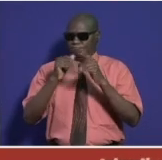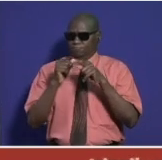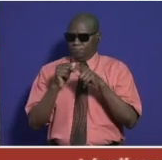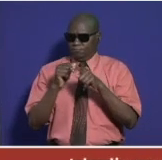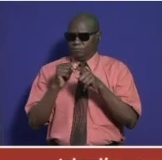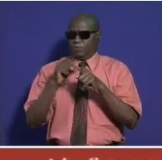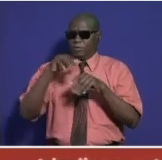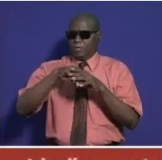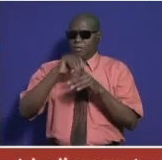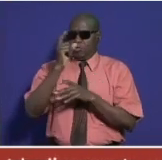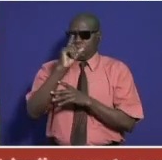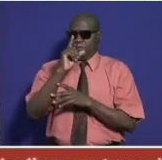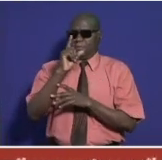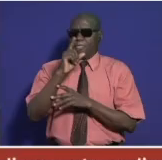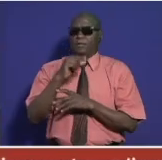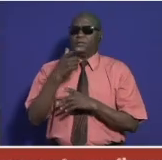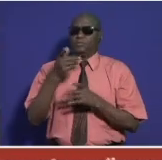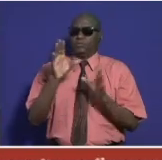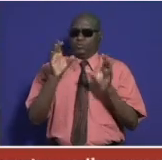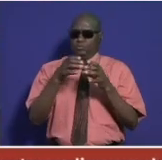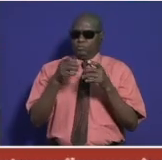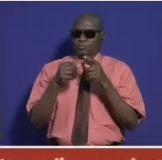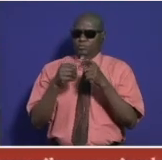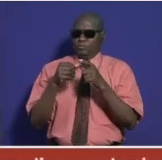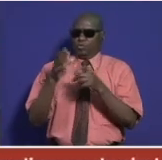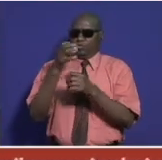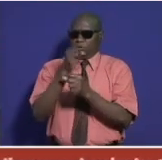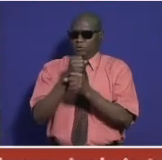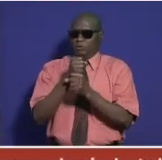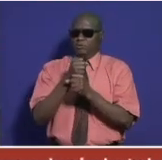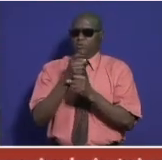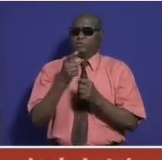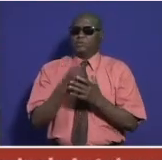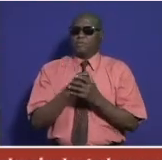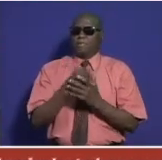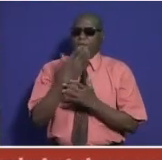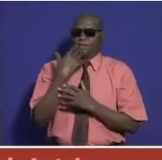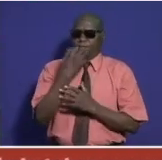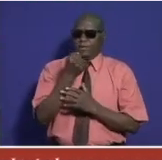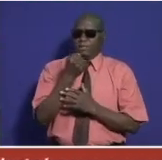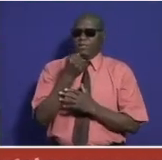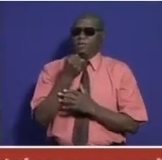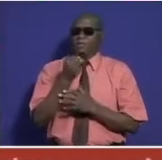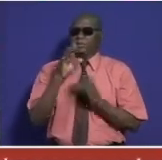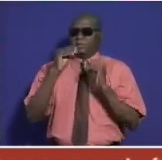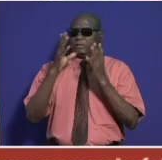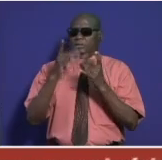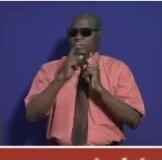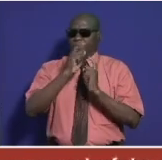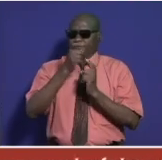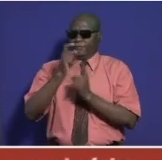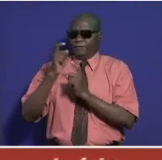jijini Nairobi. Tume hiyo ilitambua mchango wa walimu 500 kote nchini katika sekta ya elimu kwa kutuzwa zawadi